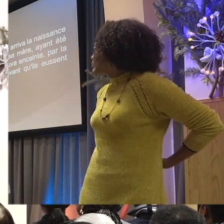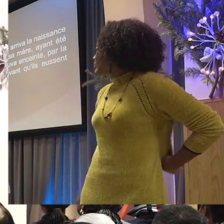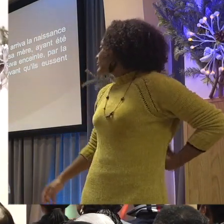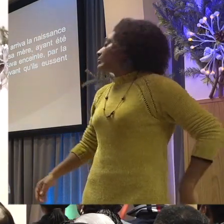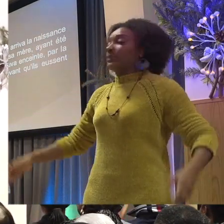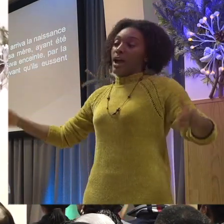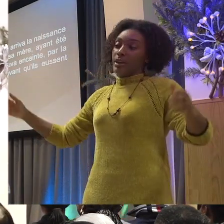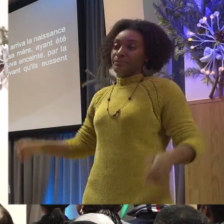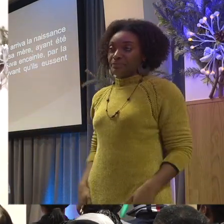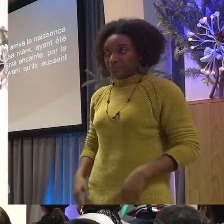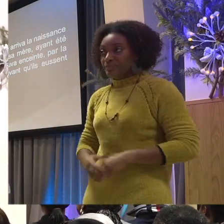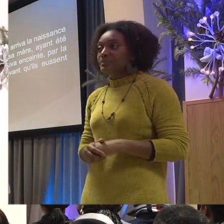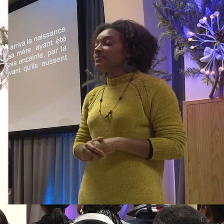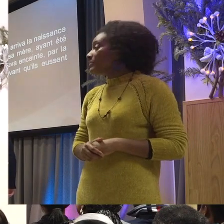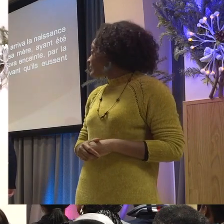À toi de jouer, frangin.